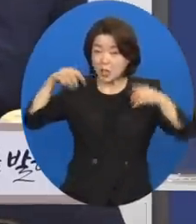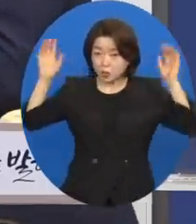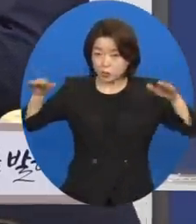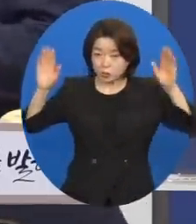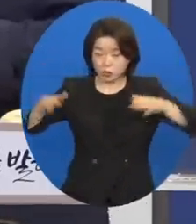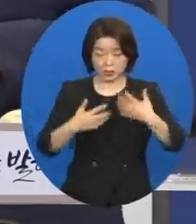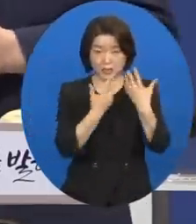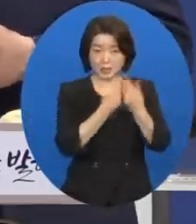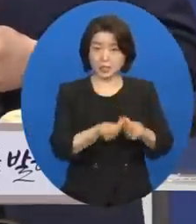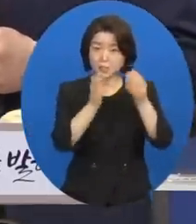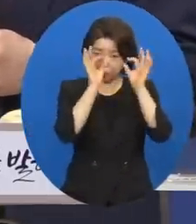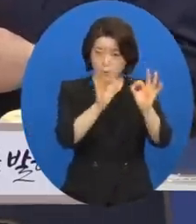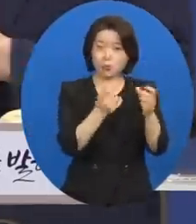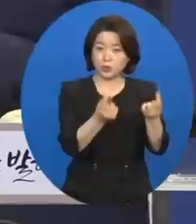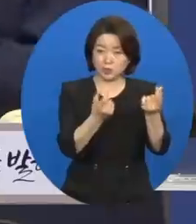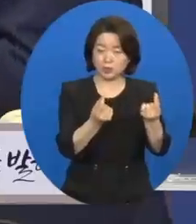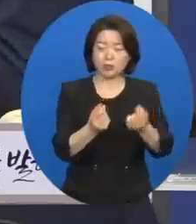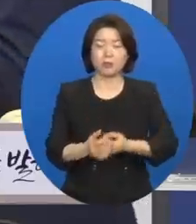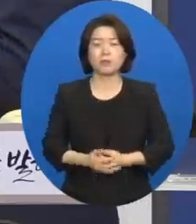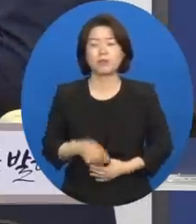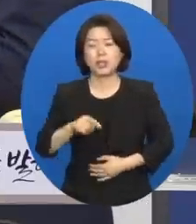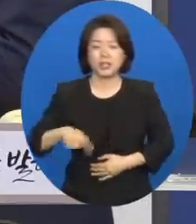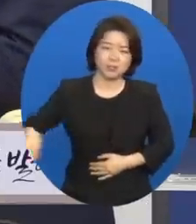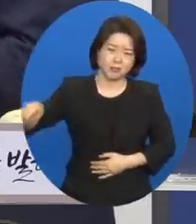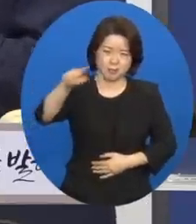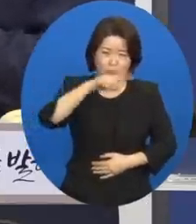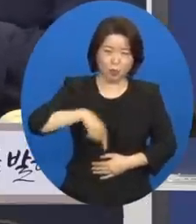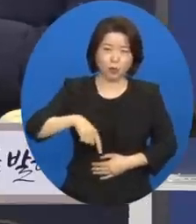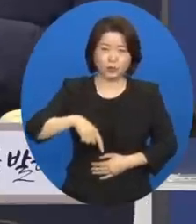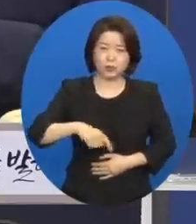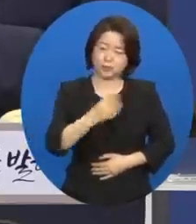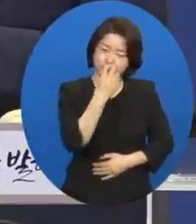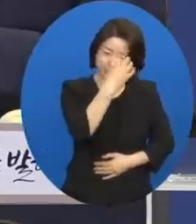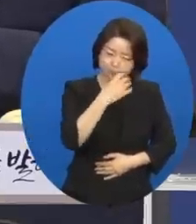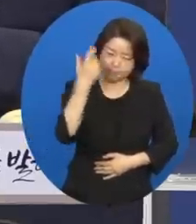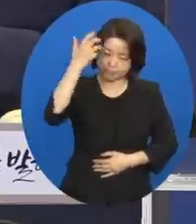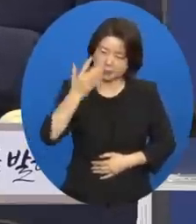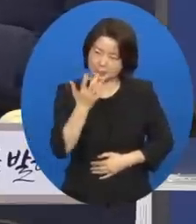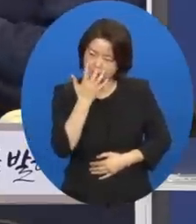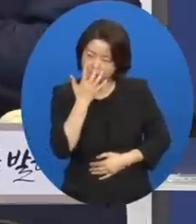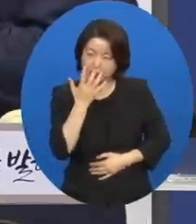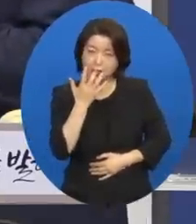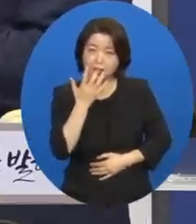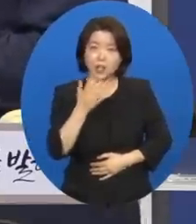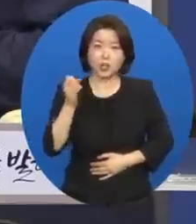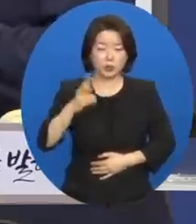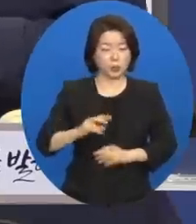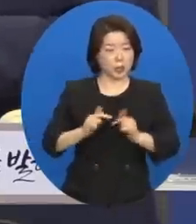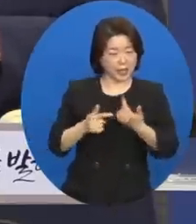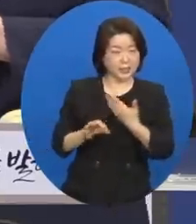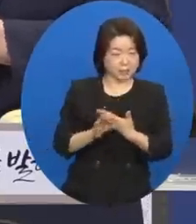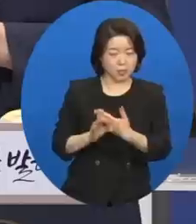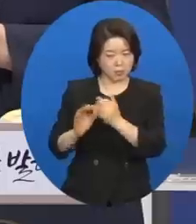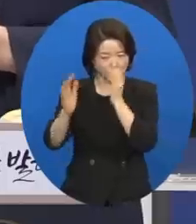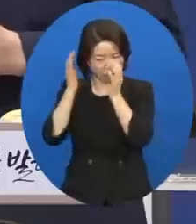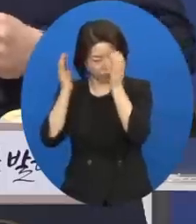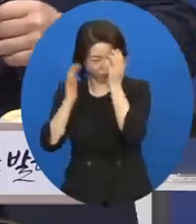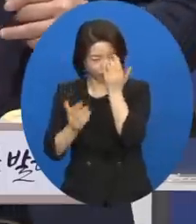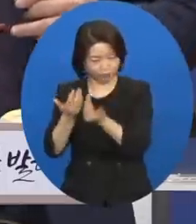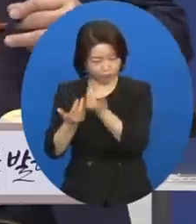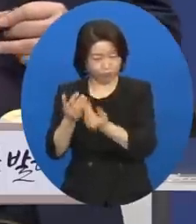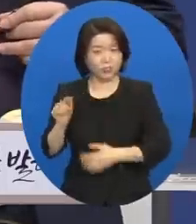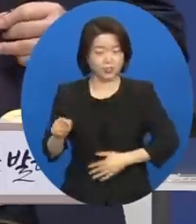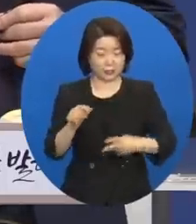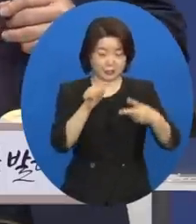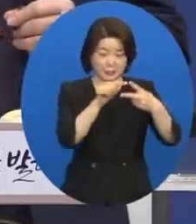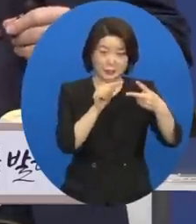예에서 보듯이 이 모든 자만과 영적 무감각 또 아니면 혼돈과 갈등이